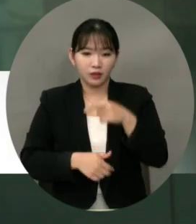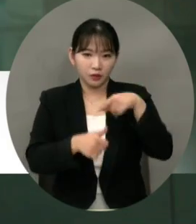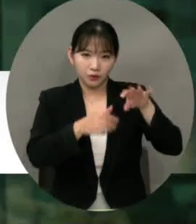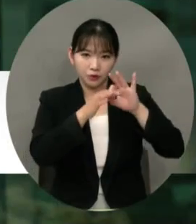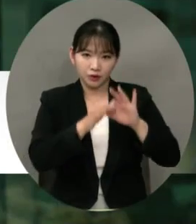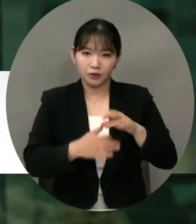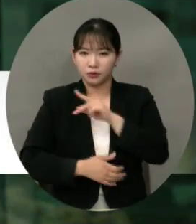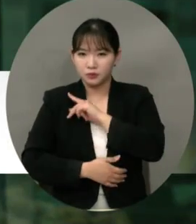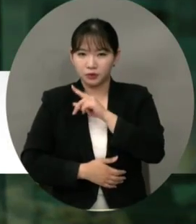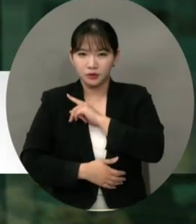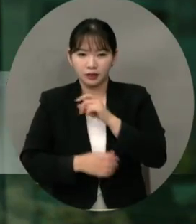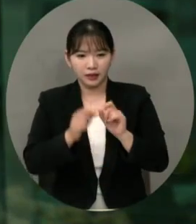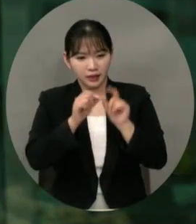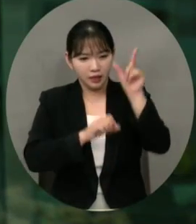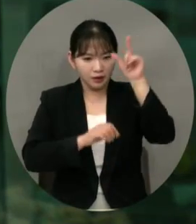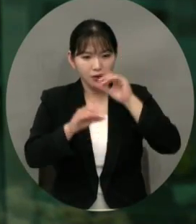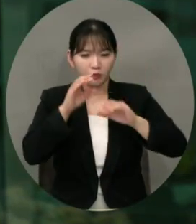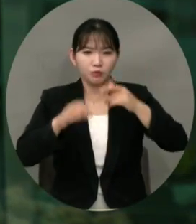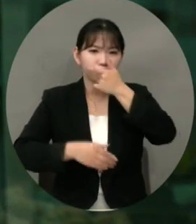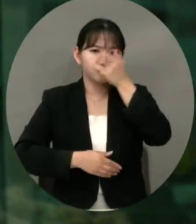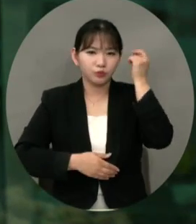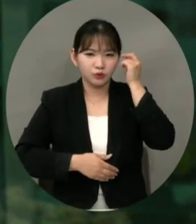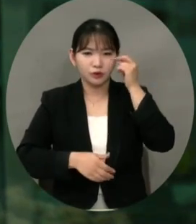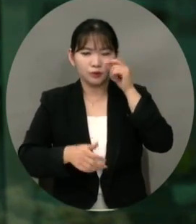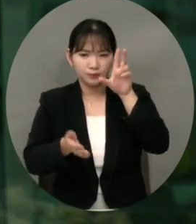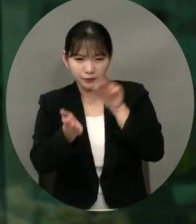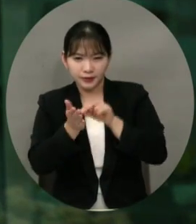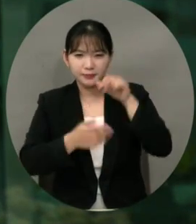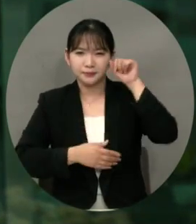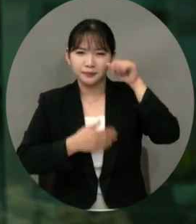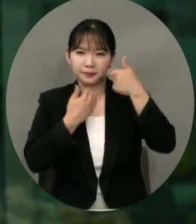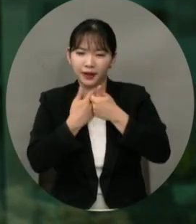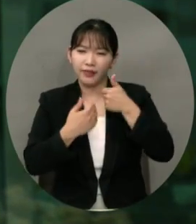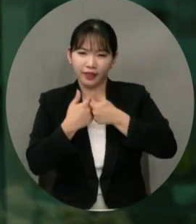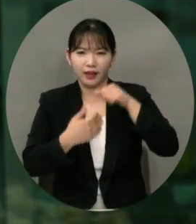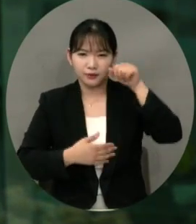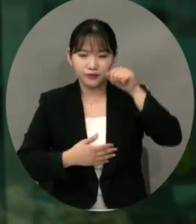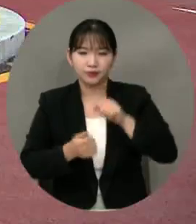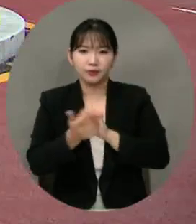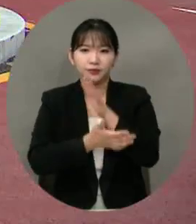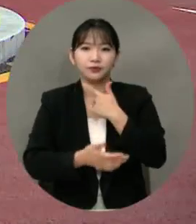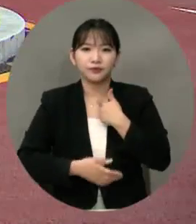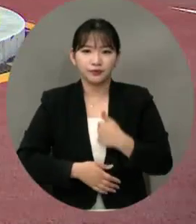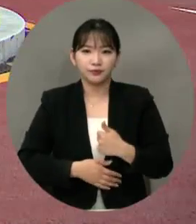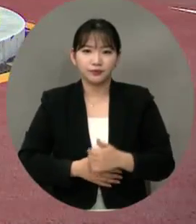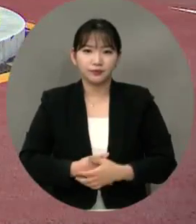관련 노조들이 대거 소통 부족 등을 지적하며 반발하면서 논란이 됐었습니다